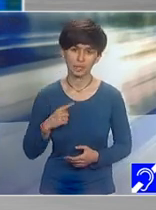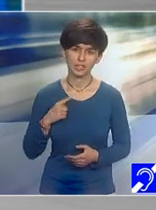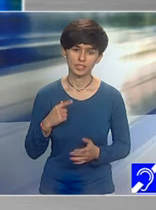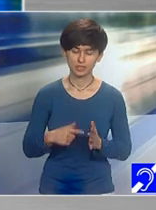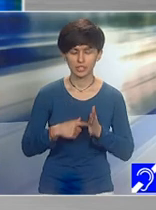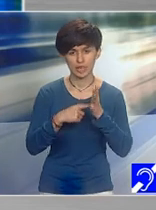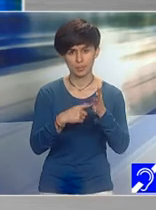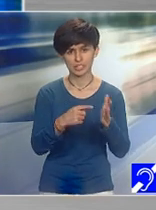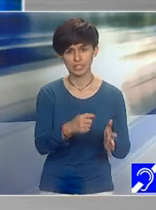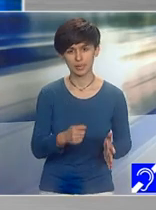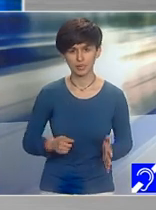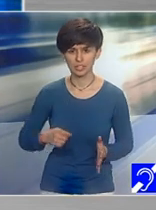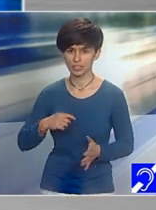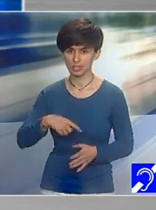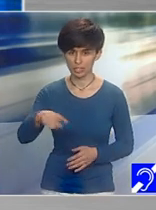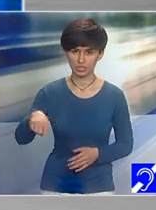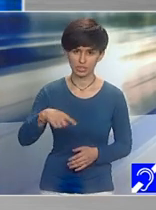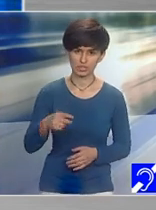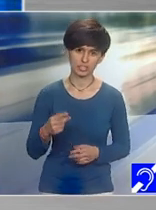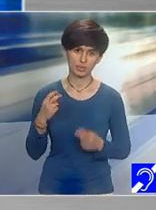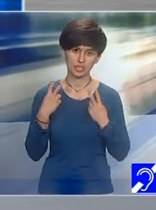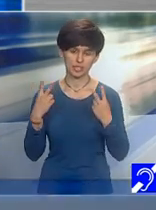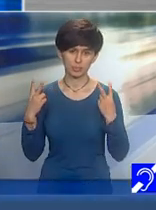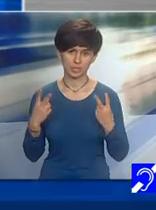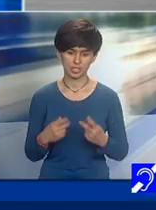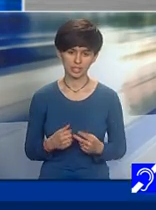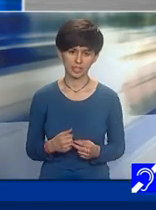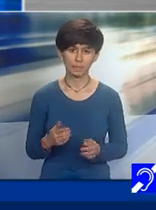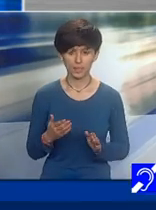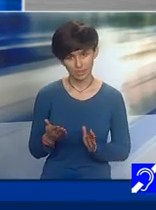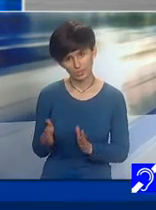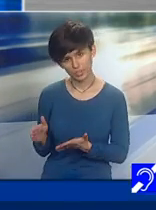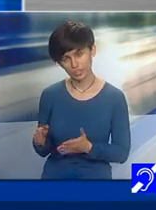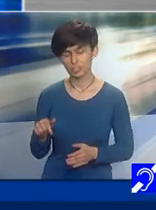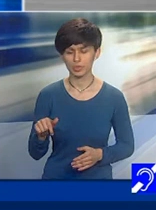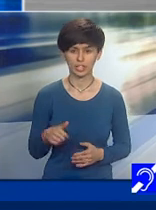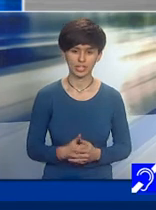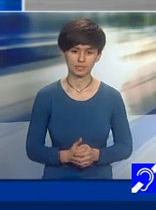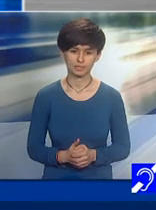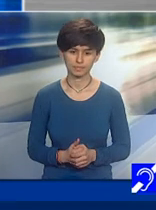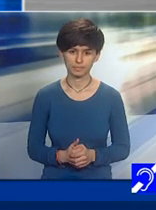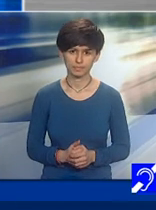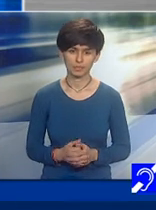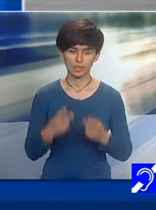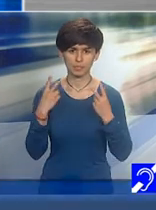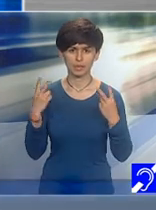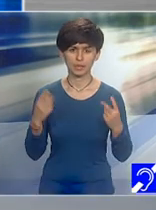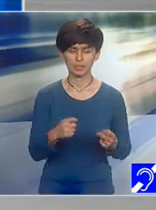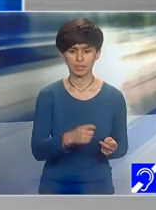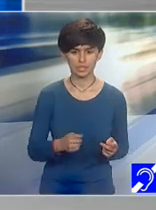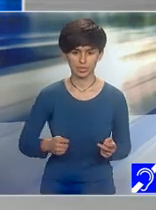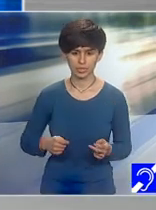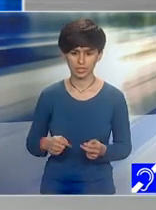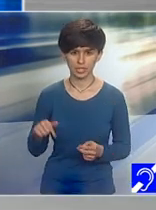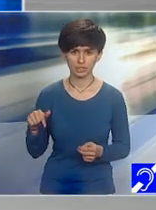prezentare a proiectelor noastre cele mai importante. Am să încep cu acestea. De departe, cel mai important proiect al nostru în